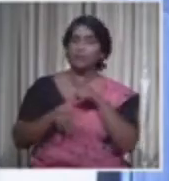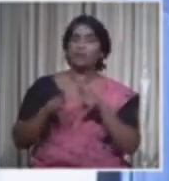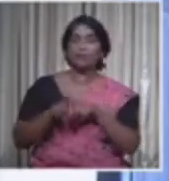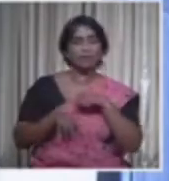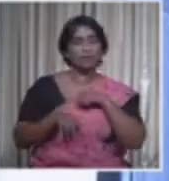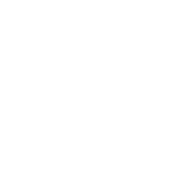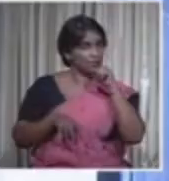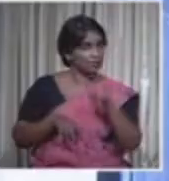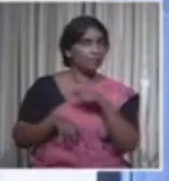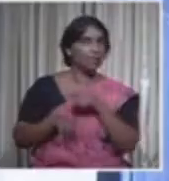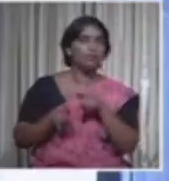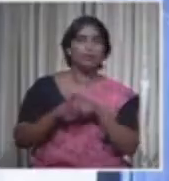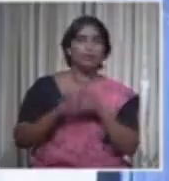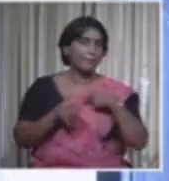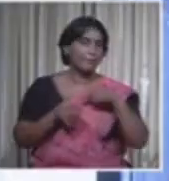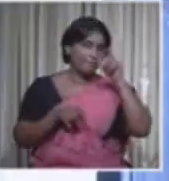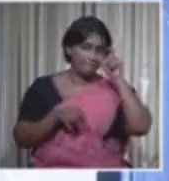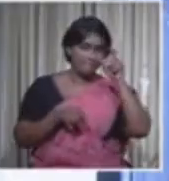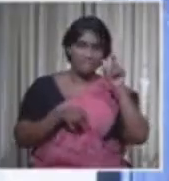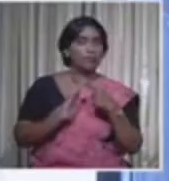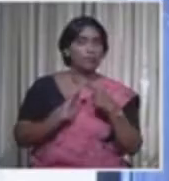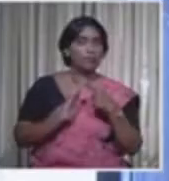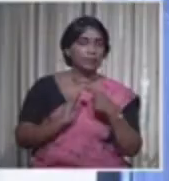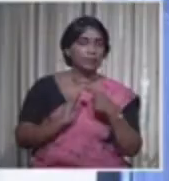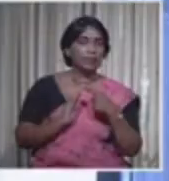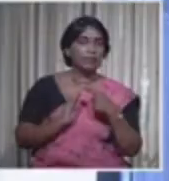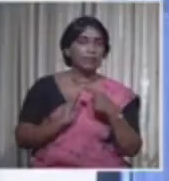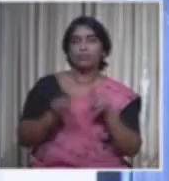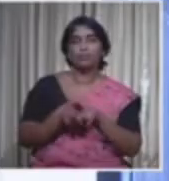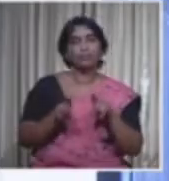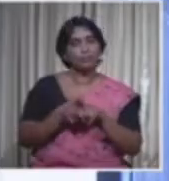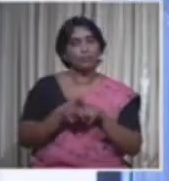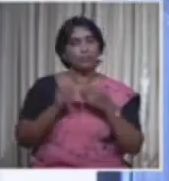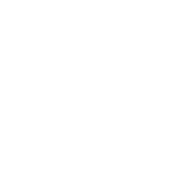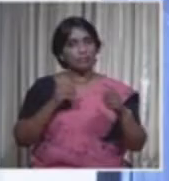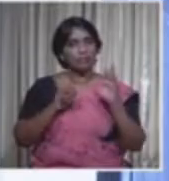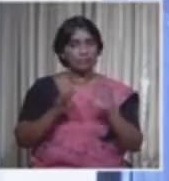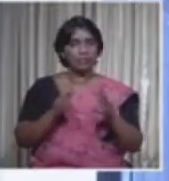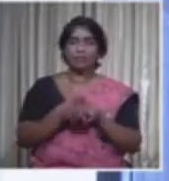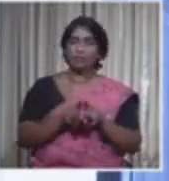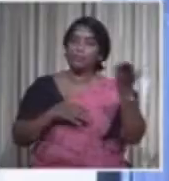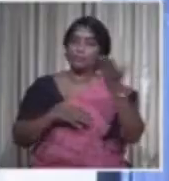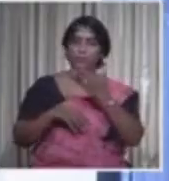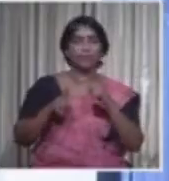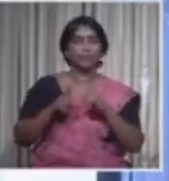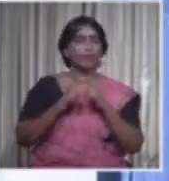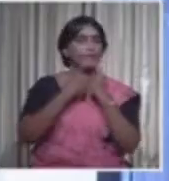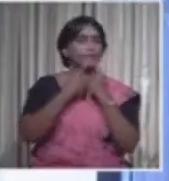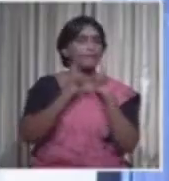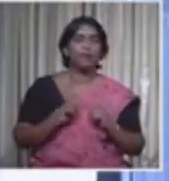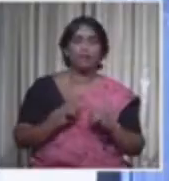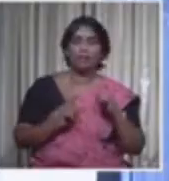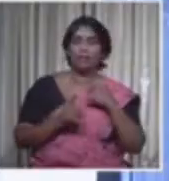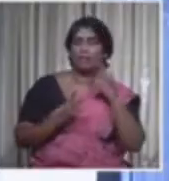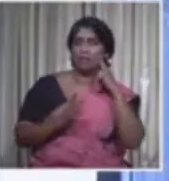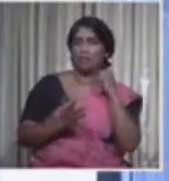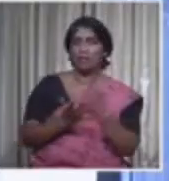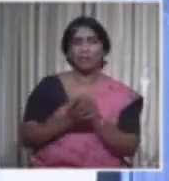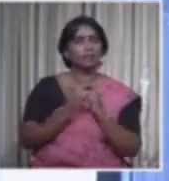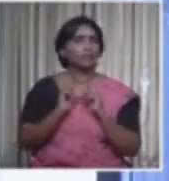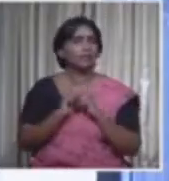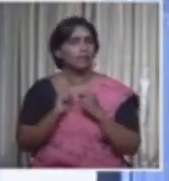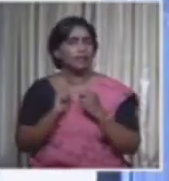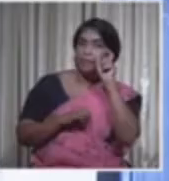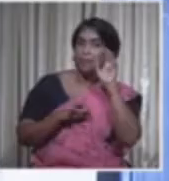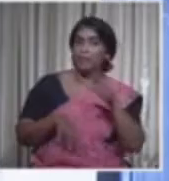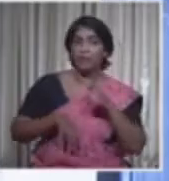வரவுசில திட்டத்தை பார்க்கின்ற பொழுது இந்த நாட்டின் கோவிட் சூழ்நிலையில் பொதுமக்கள் பல்வேறு அசௌகரியங்களை சந்தித்துக் கொண்டிருக்கின்ற